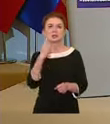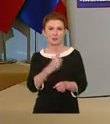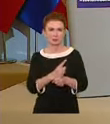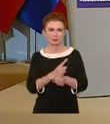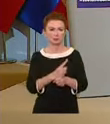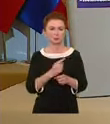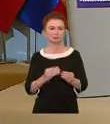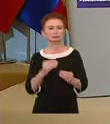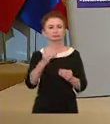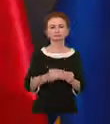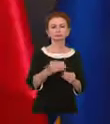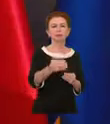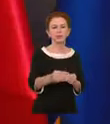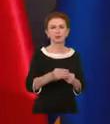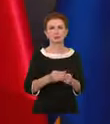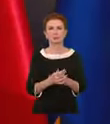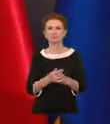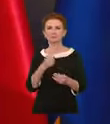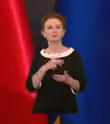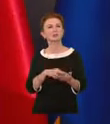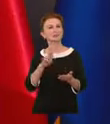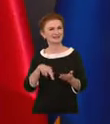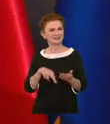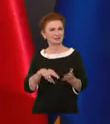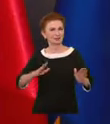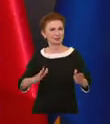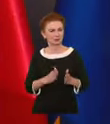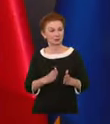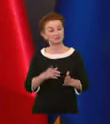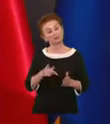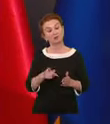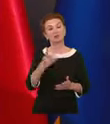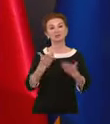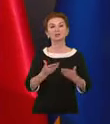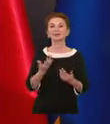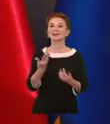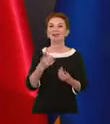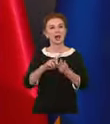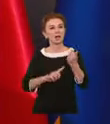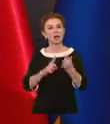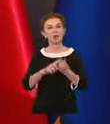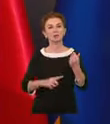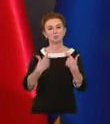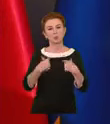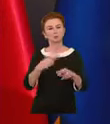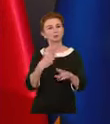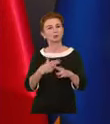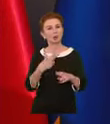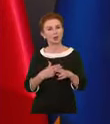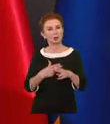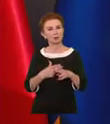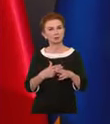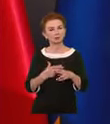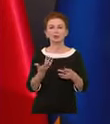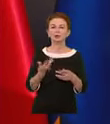kolejnych etapów. Tak jak powiedziałem, tutaj zależy to od liczby chorych, od liczby wolnych